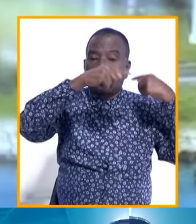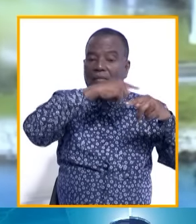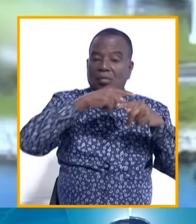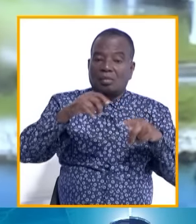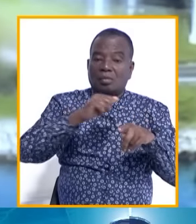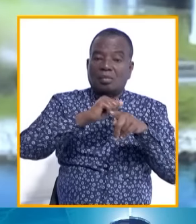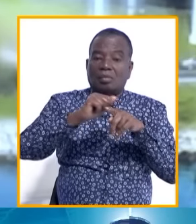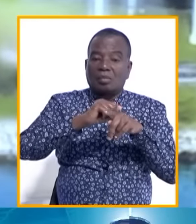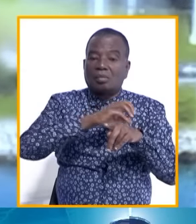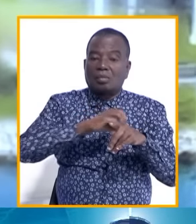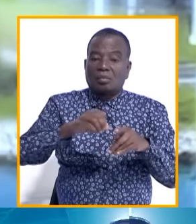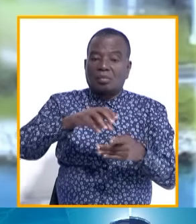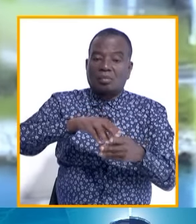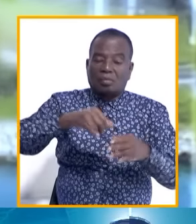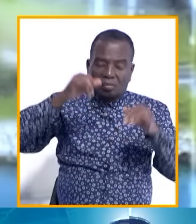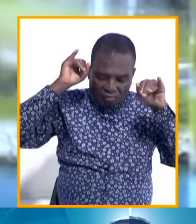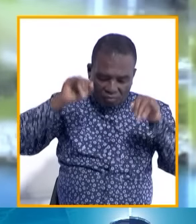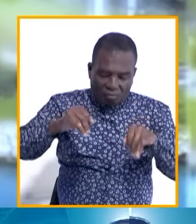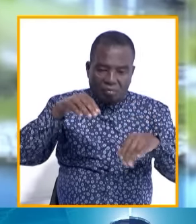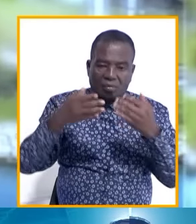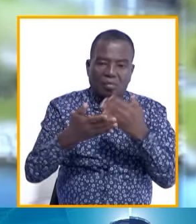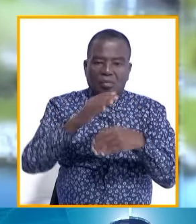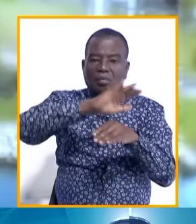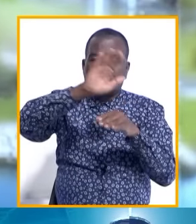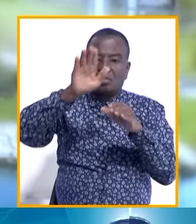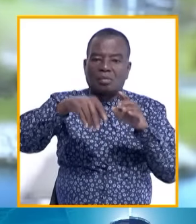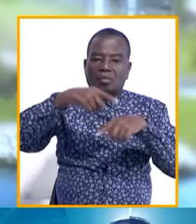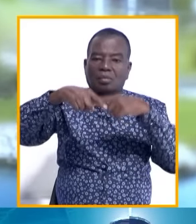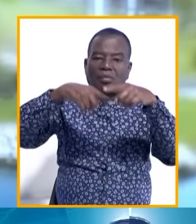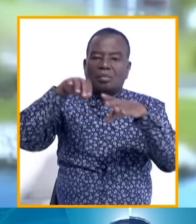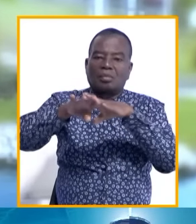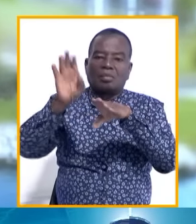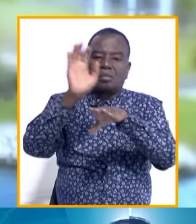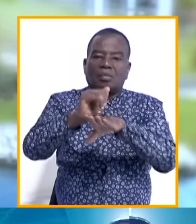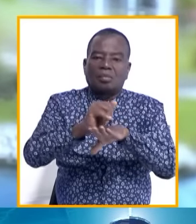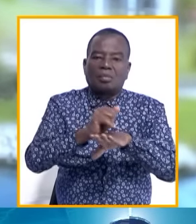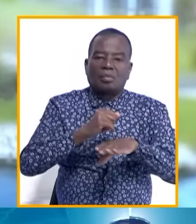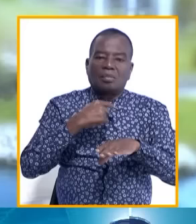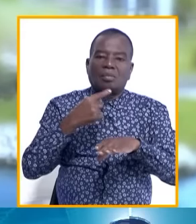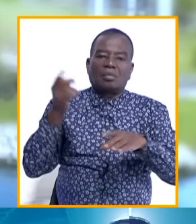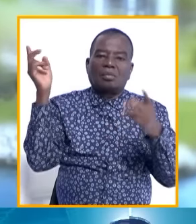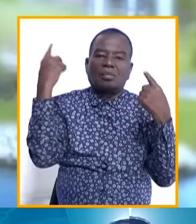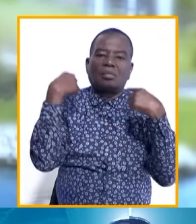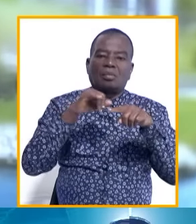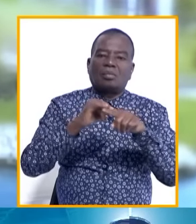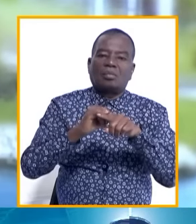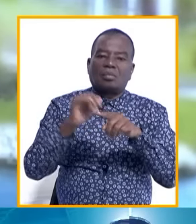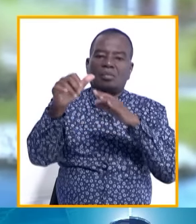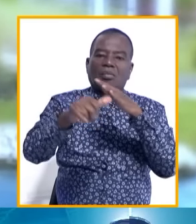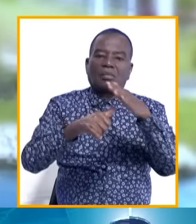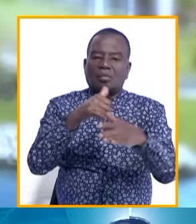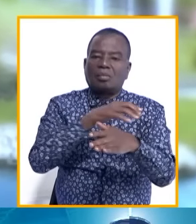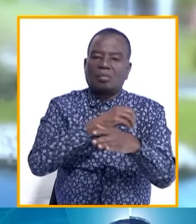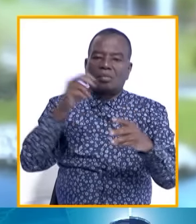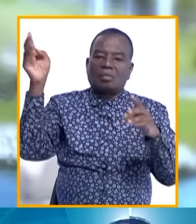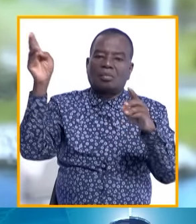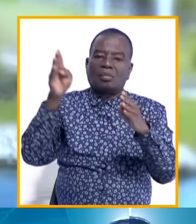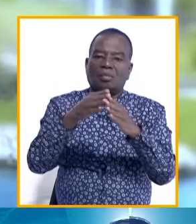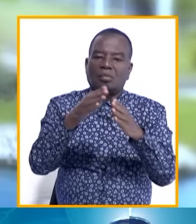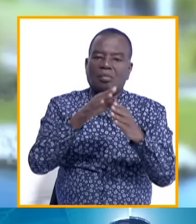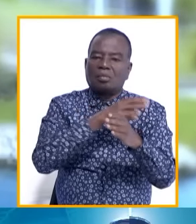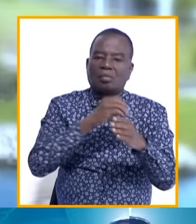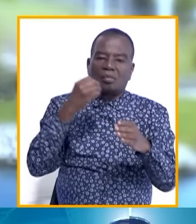ambitionnent de sauvegarder la pratique islamique en leur sein et également partout où ils iront en Côte d'Ivoire. Une ambition exprimée au cours